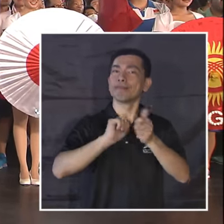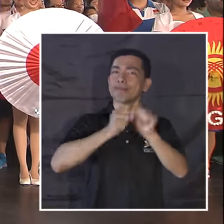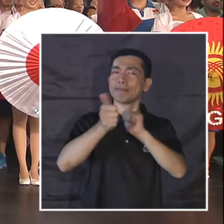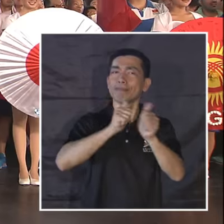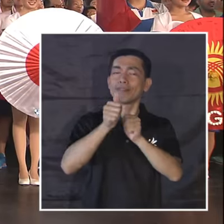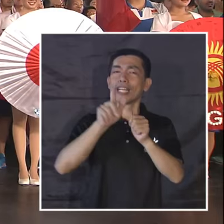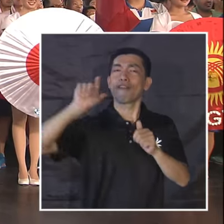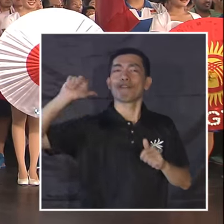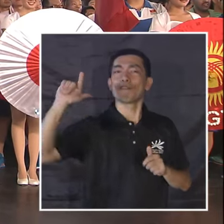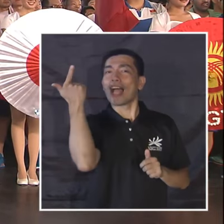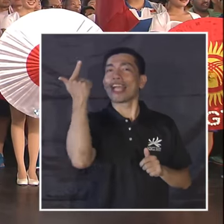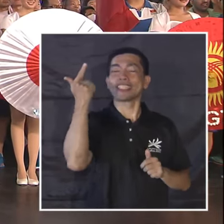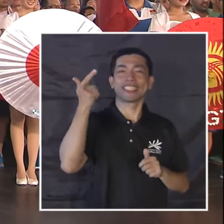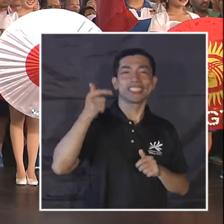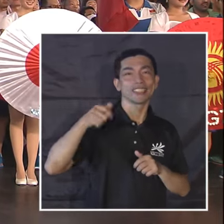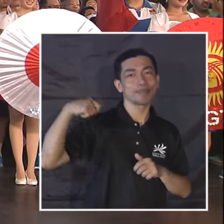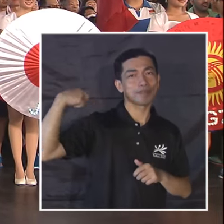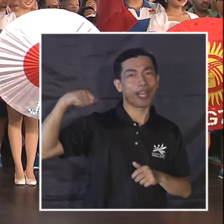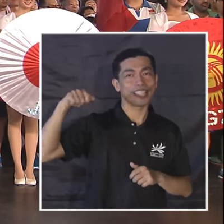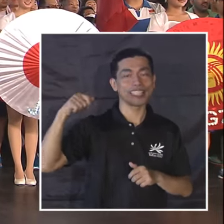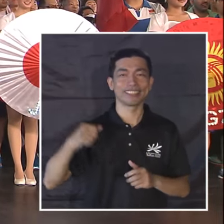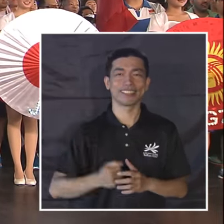副署长。